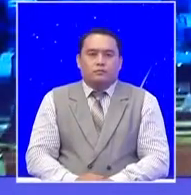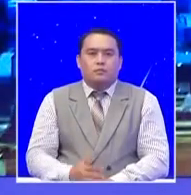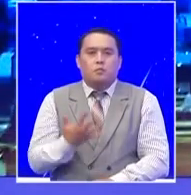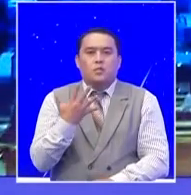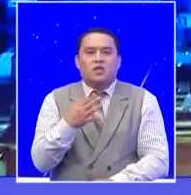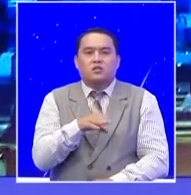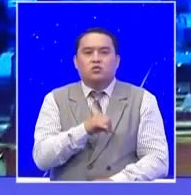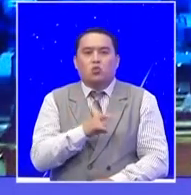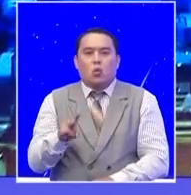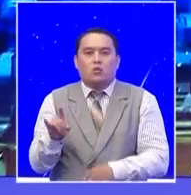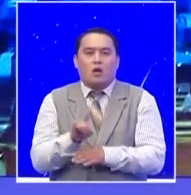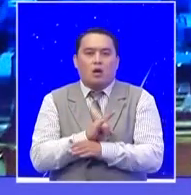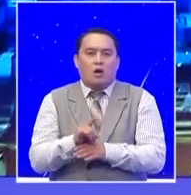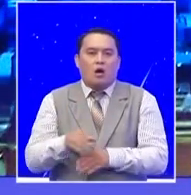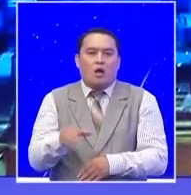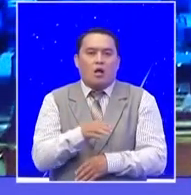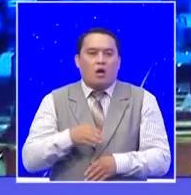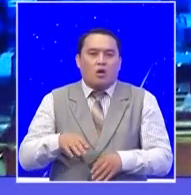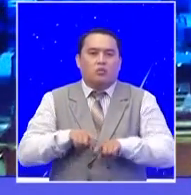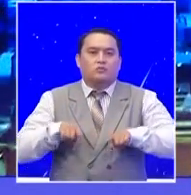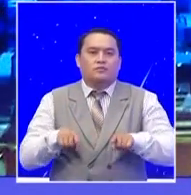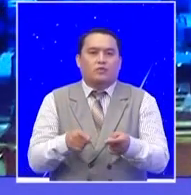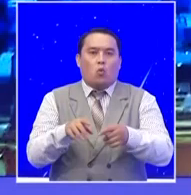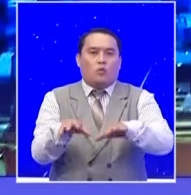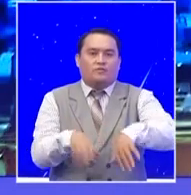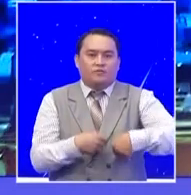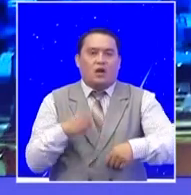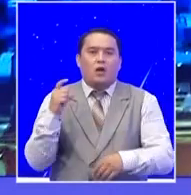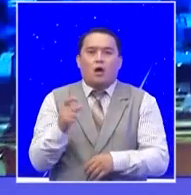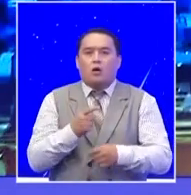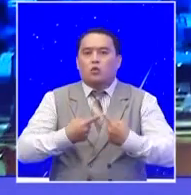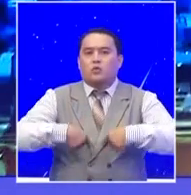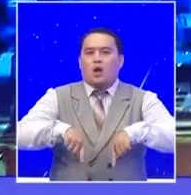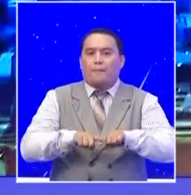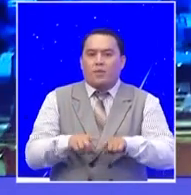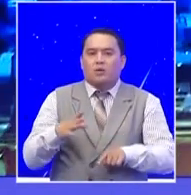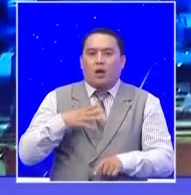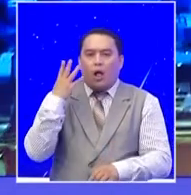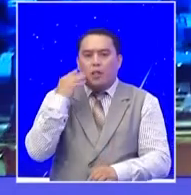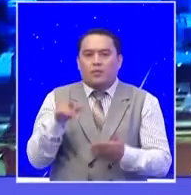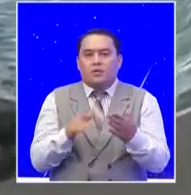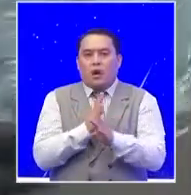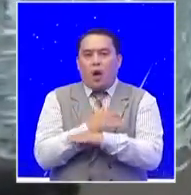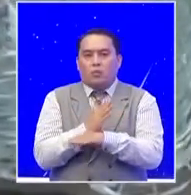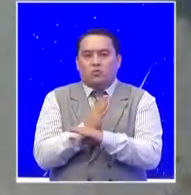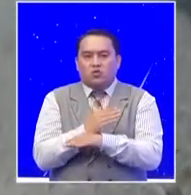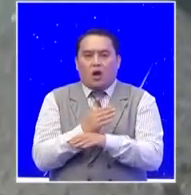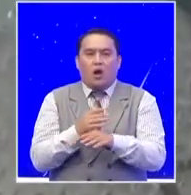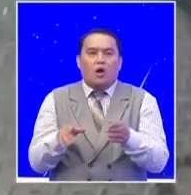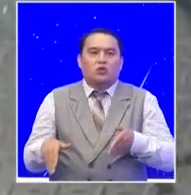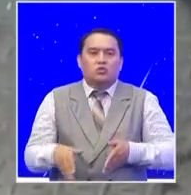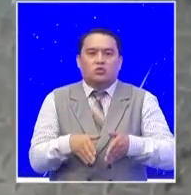5 тонна жалған алкоголь өнімі тәркіленді. Облыстық экономикалық тергеу департаменті қызметкерлері Алматы Қапшағай тас жолында